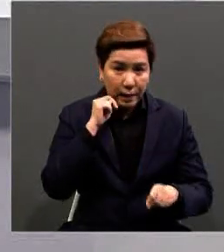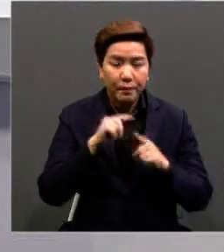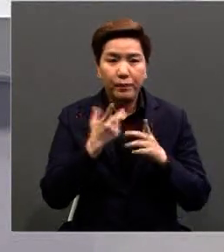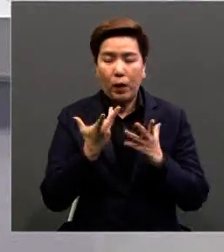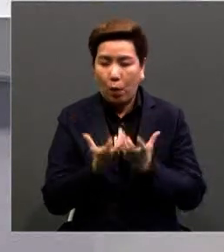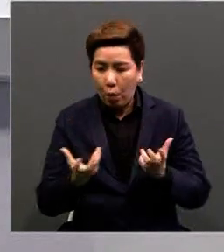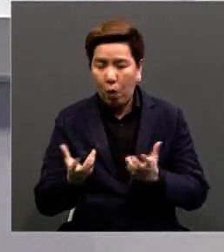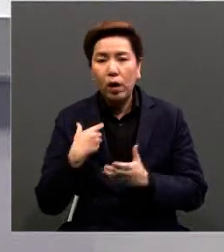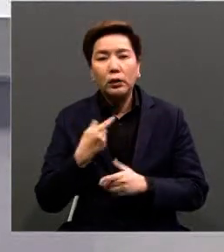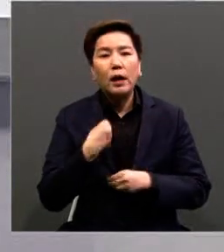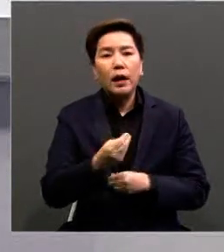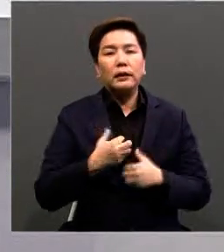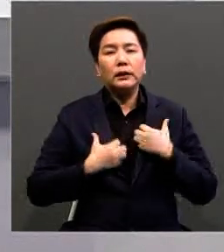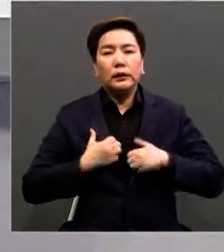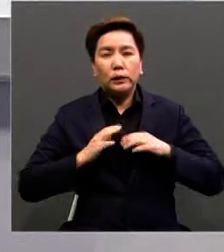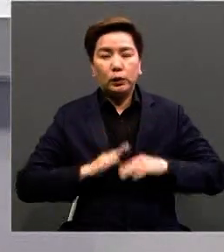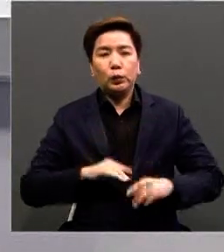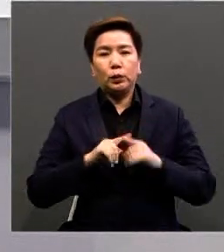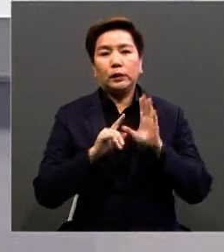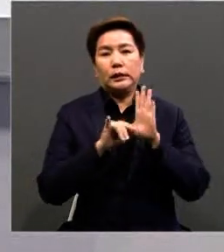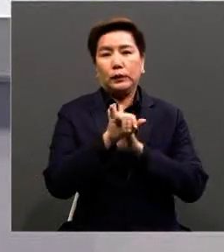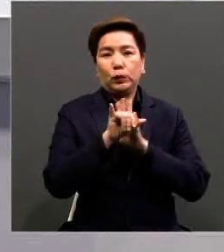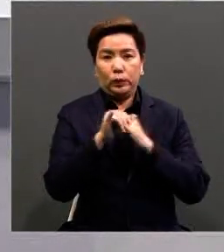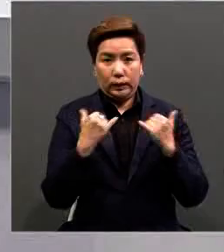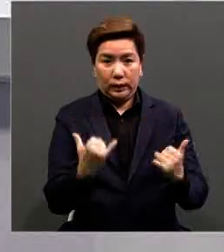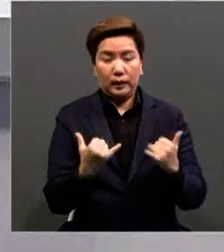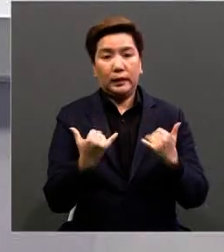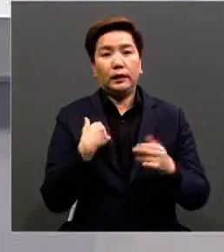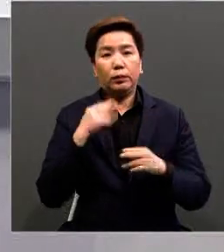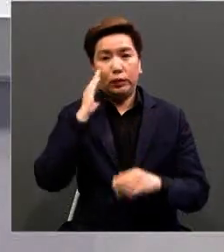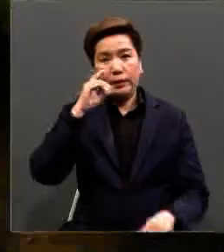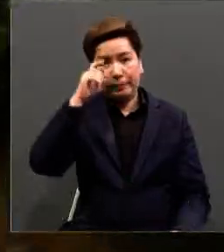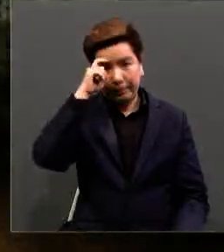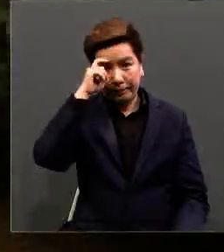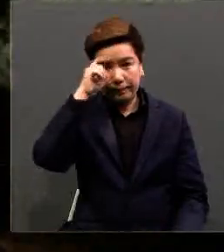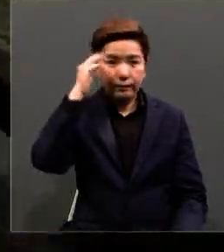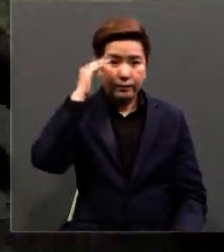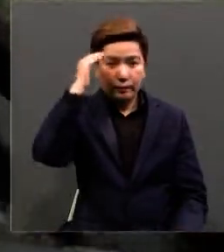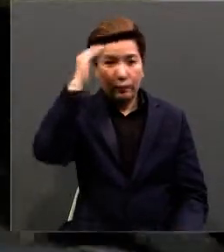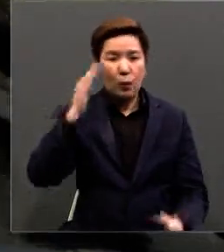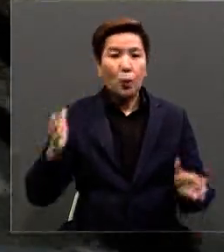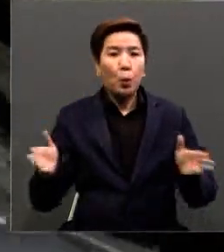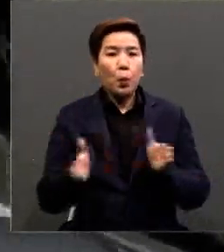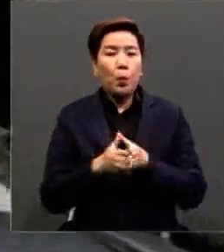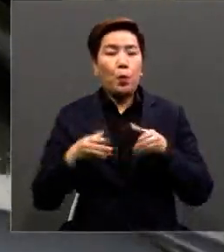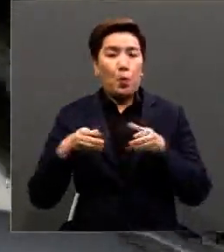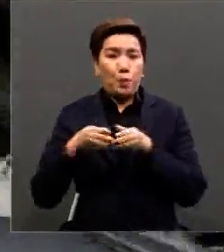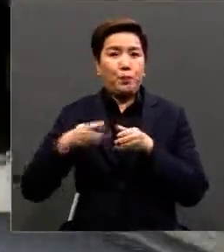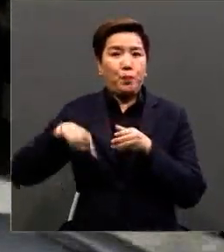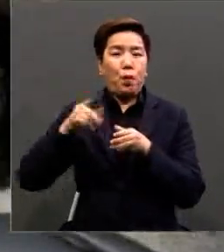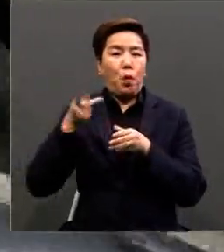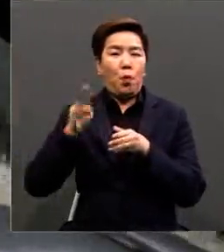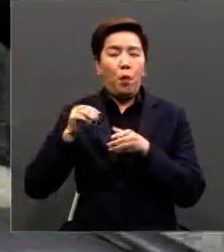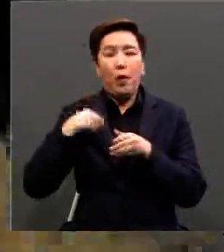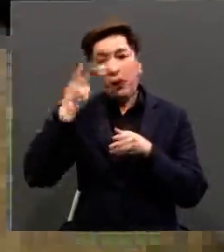มีการมอบสิ่งของบรรเทาทุกข์ที่จังหวัดยโสธรครับโดยนายเศรษฐาทวีสินนายกรัฐมนตรีพร้อมกับคณะนะครับวันนี้นะ